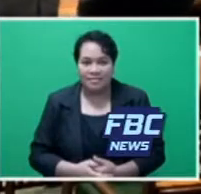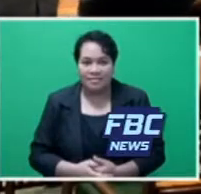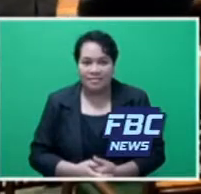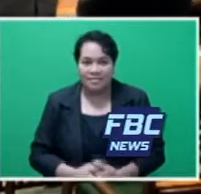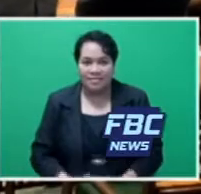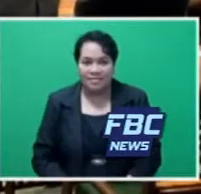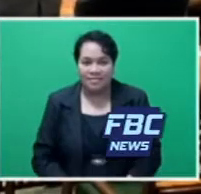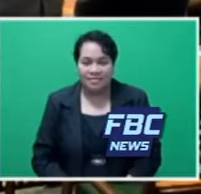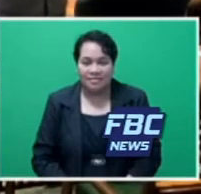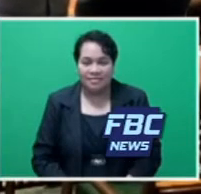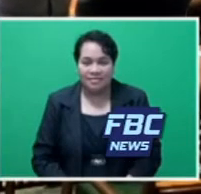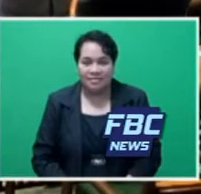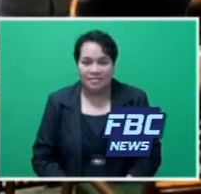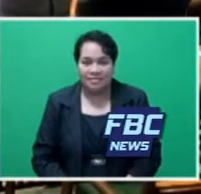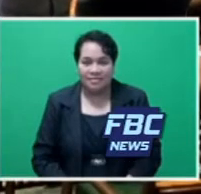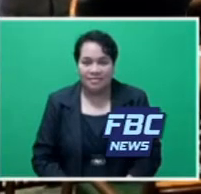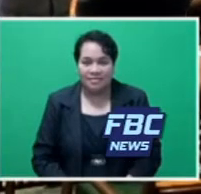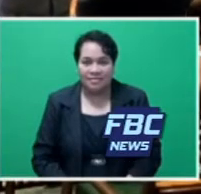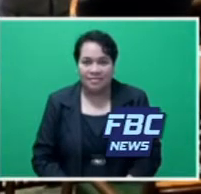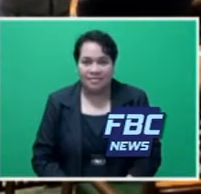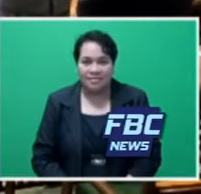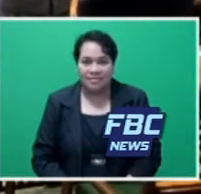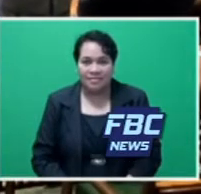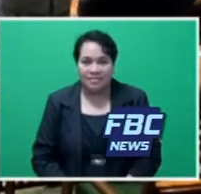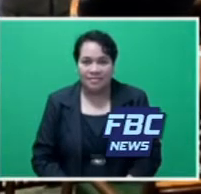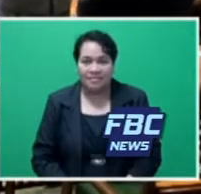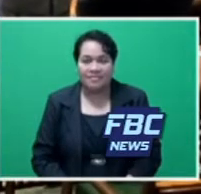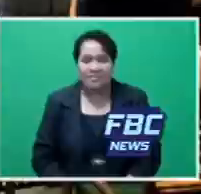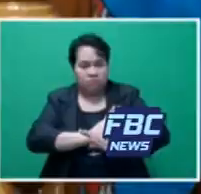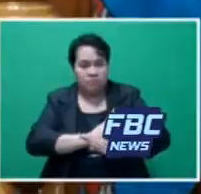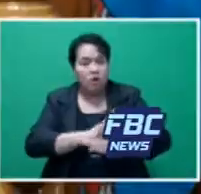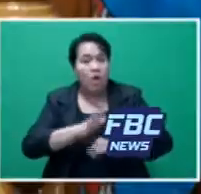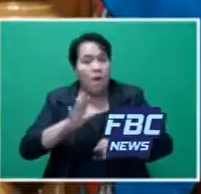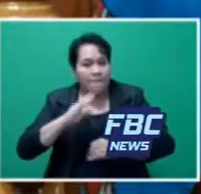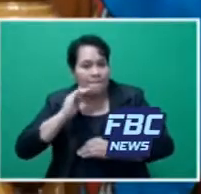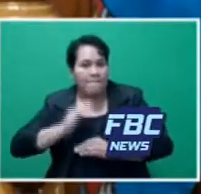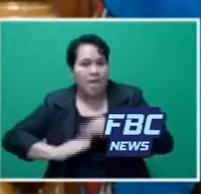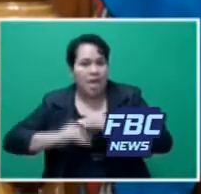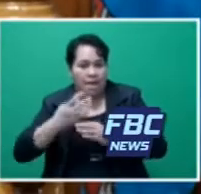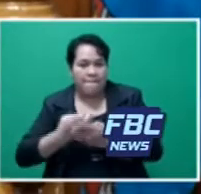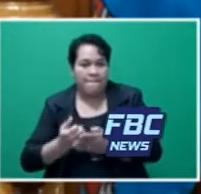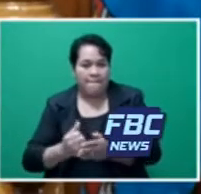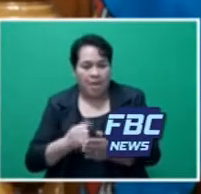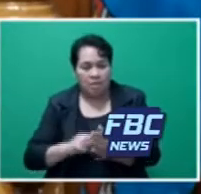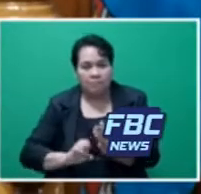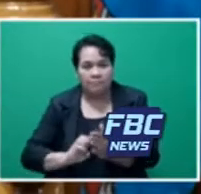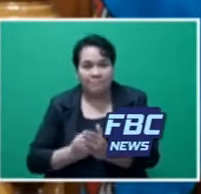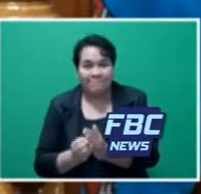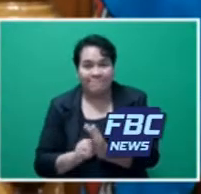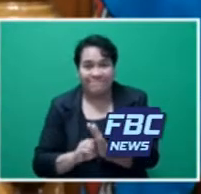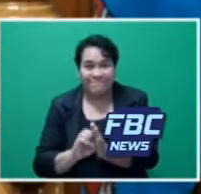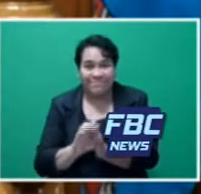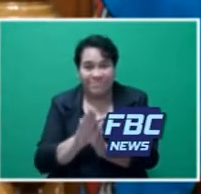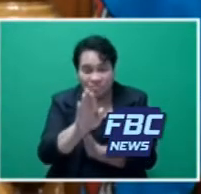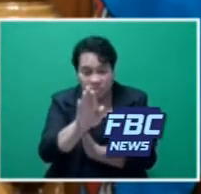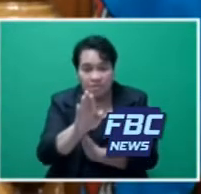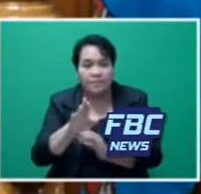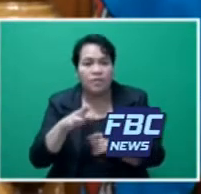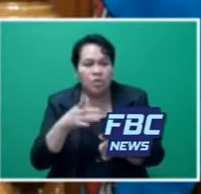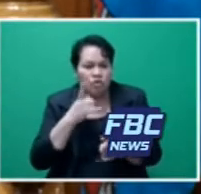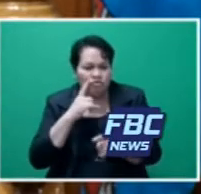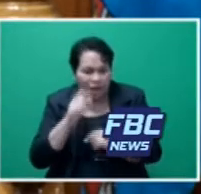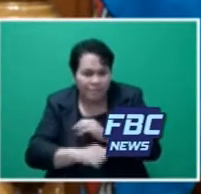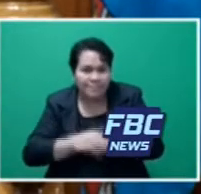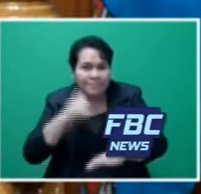panua Major General Retired Chiochi Conrote. Warita ko Conrote ni mata ni tu endi tigo ena kia na baka utaki na